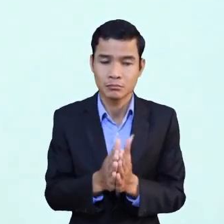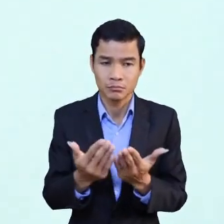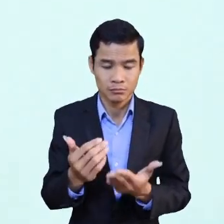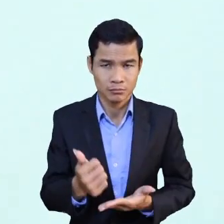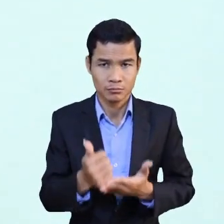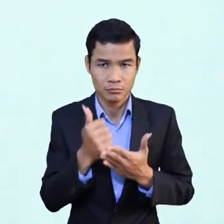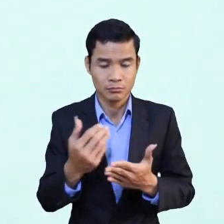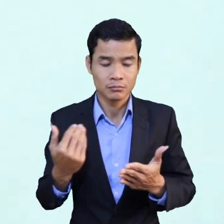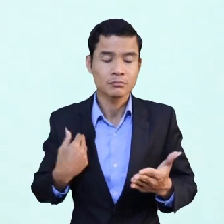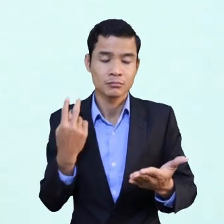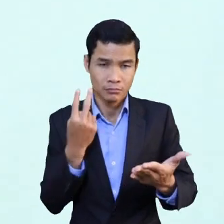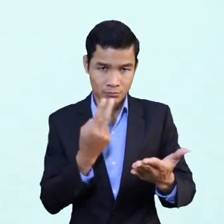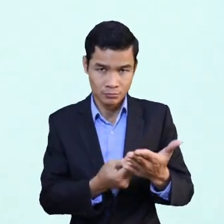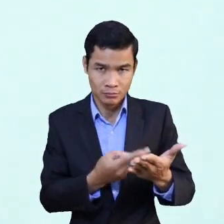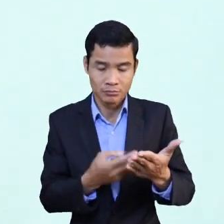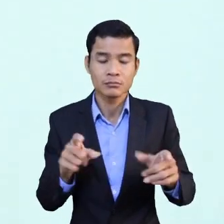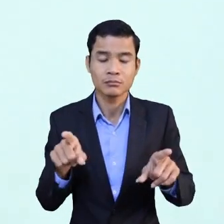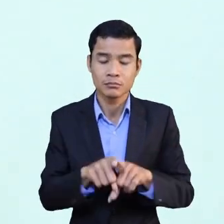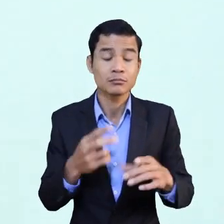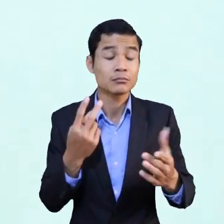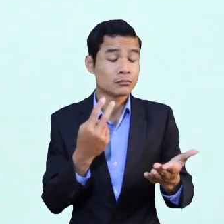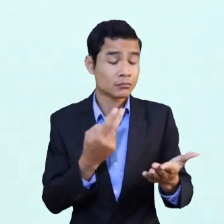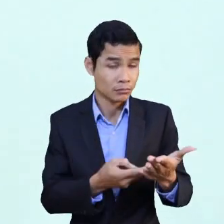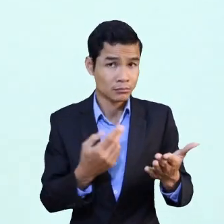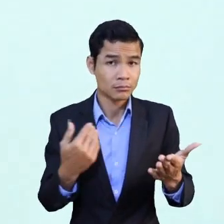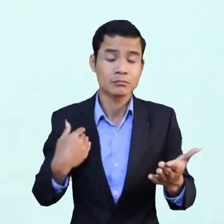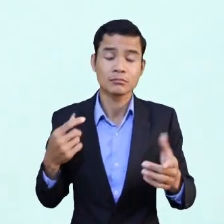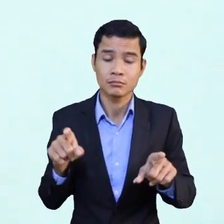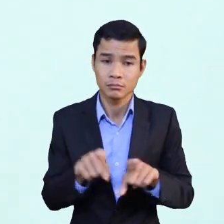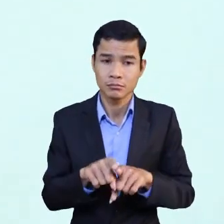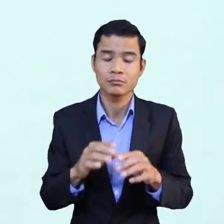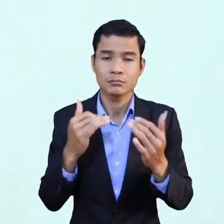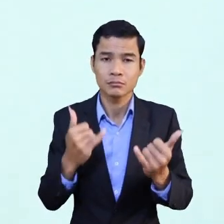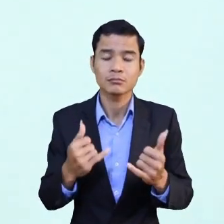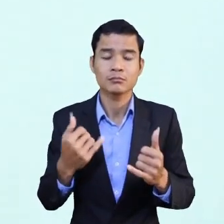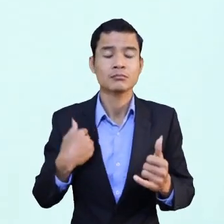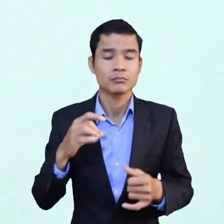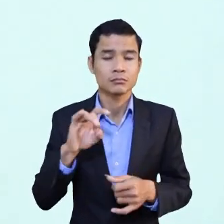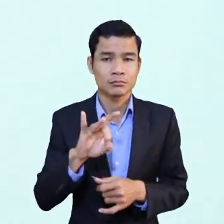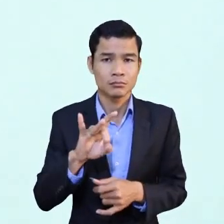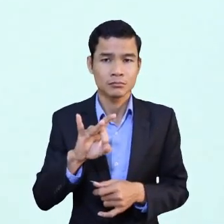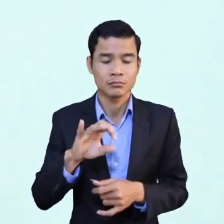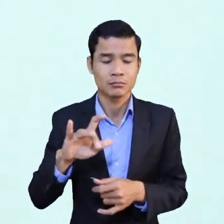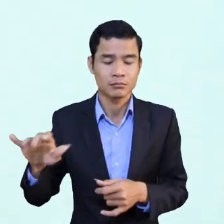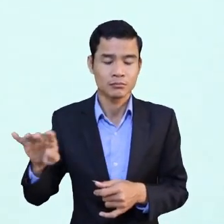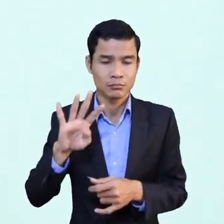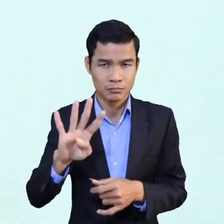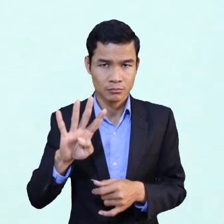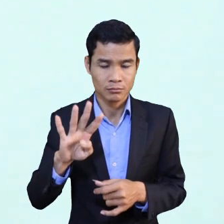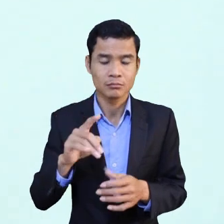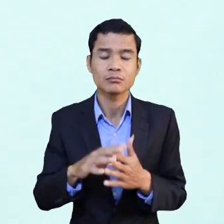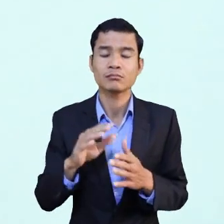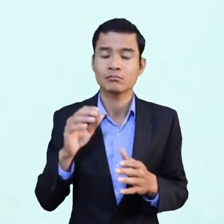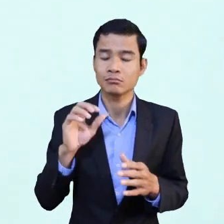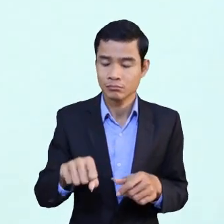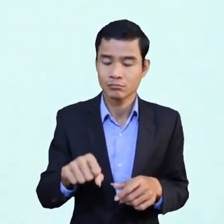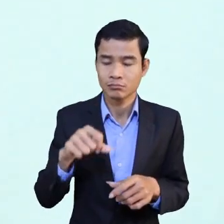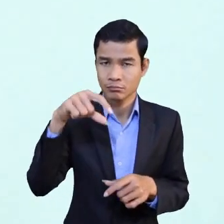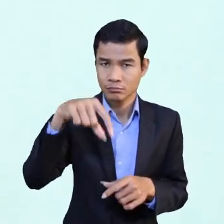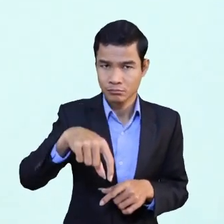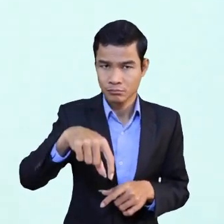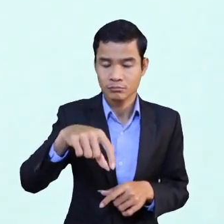សិភៅជំនួយដែរណាចាអញ្ចឹងគឺអ្នកគ្រូមានអក្សរតែ4តួដោយរាល់ថ្ងៃដែរចាគឺអក្ស